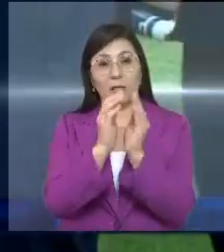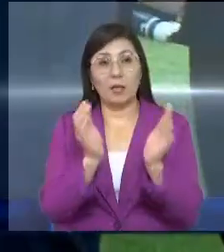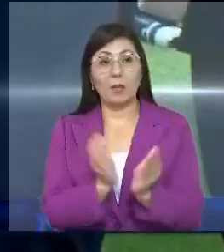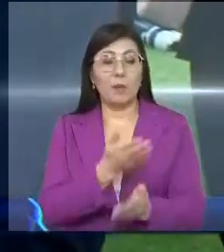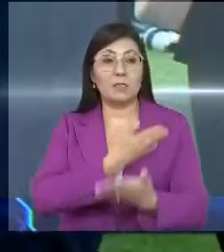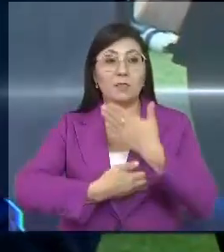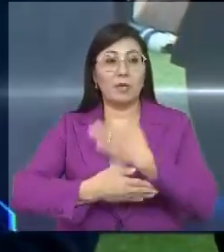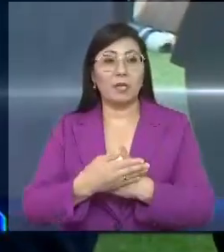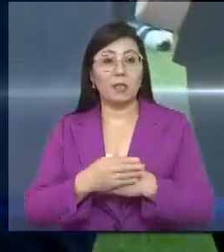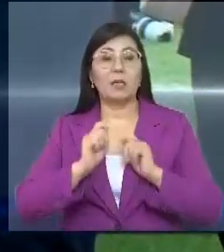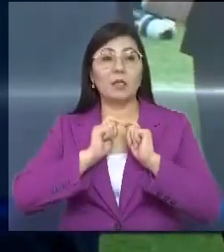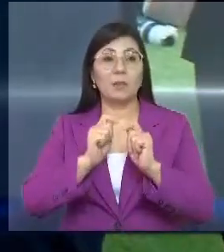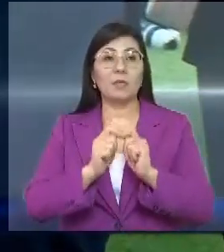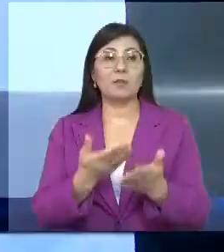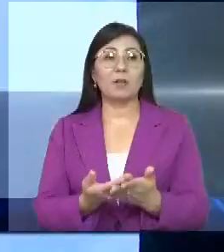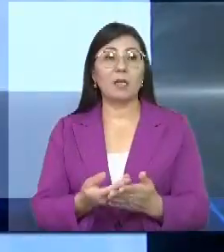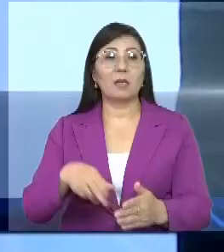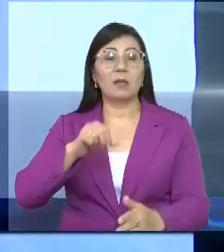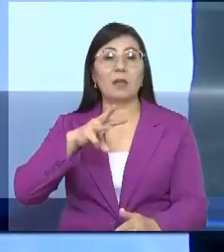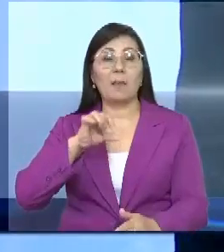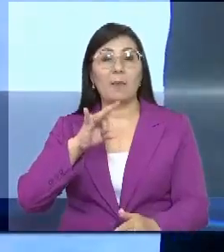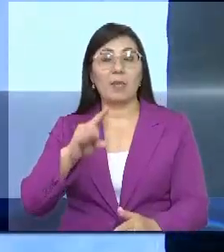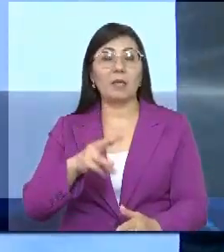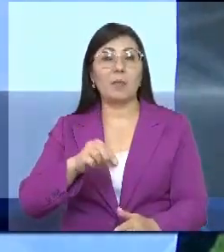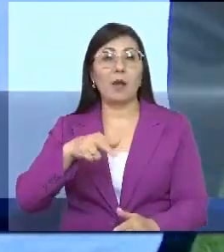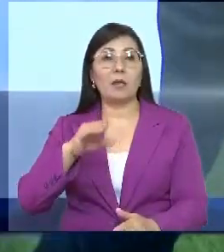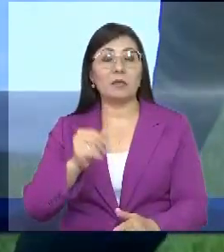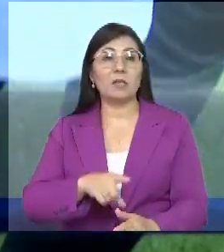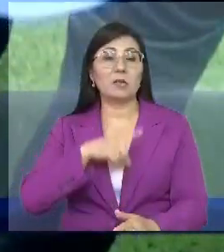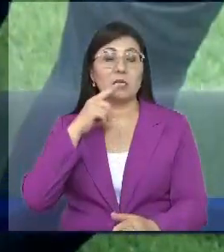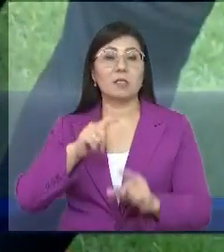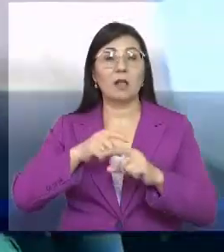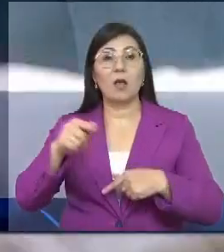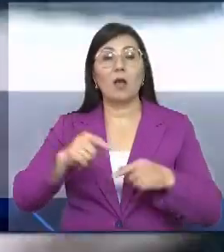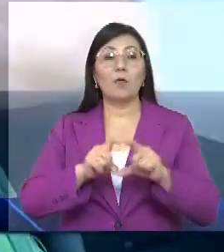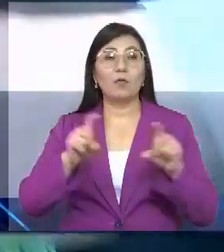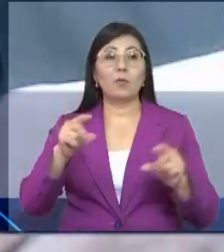мойын шарпы сыйлады. Дамир Мақсат енді жастар футбол мектебіне барады.